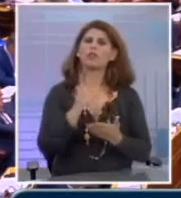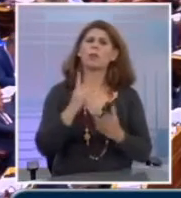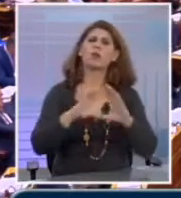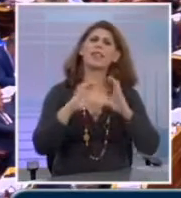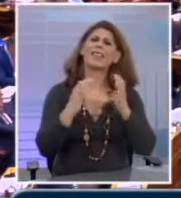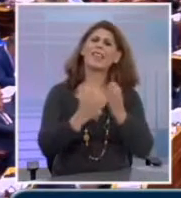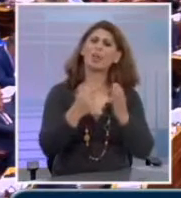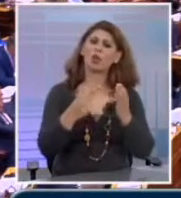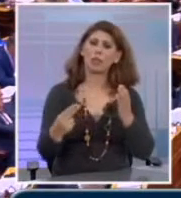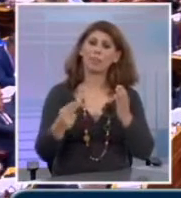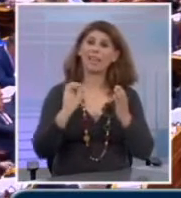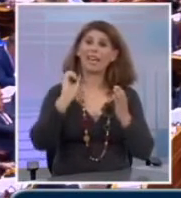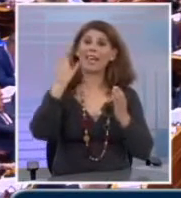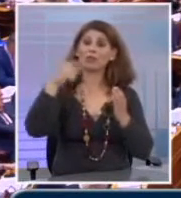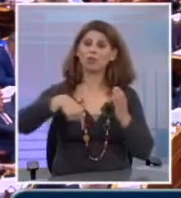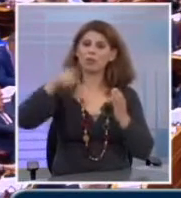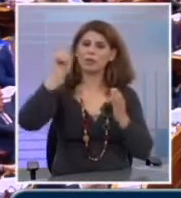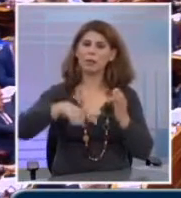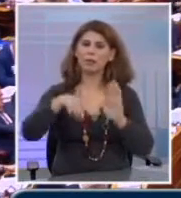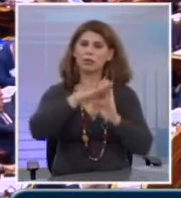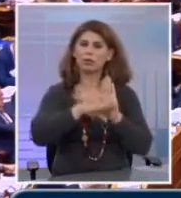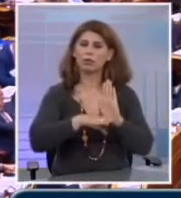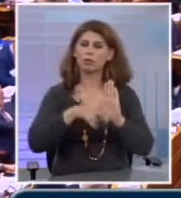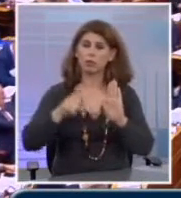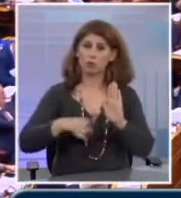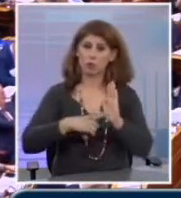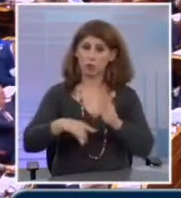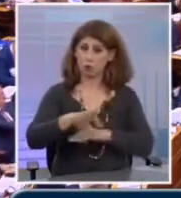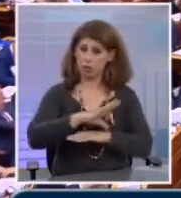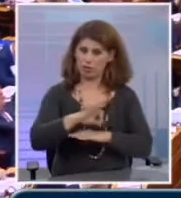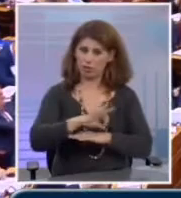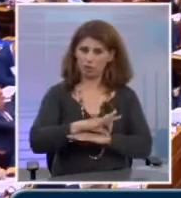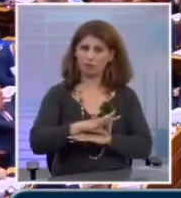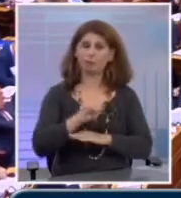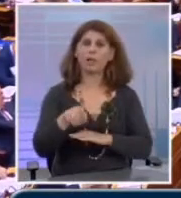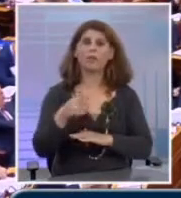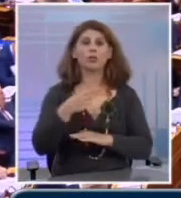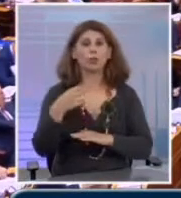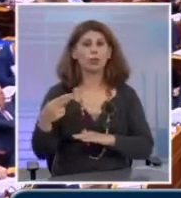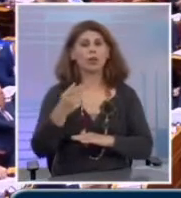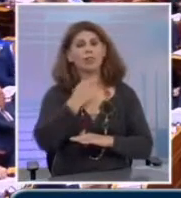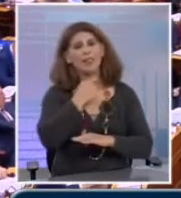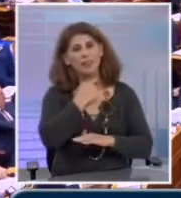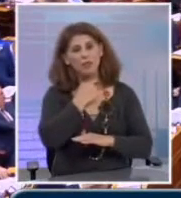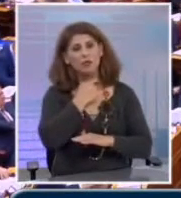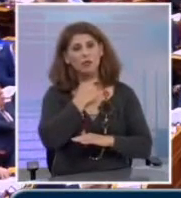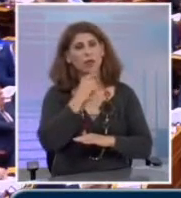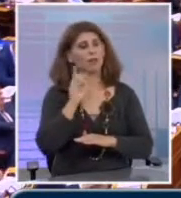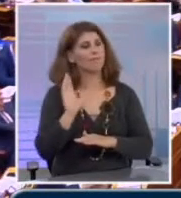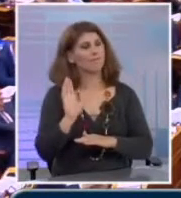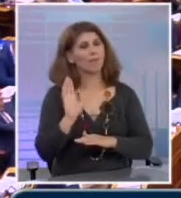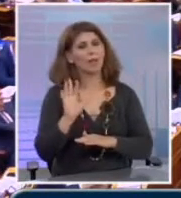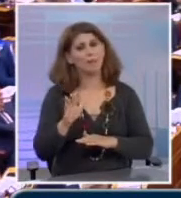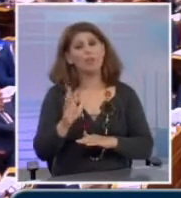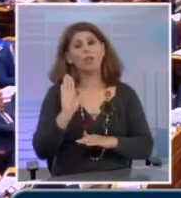γενικό ζήτημα εκτός της σημερινής ατζέντας και εκτός του σημερινού νομοσχεδίου, για το οποίο θα χρειαζόταν, δεν είναι